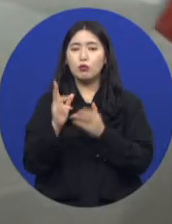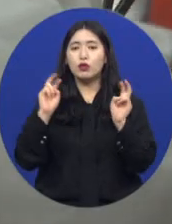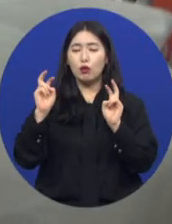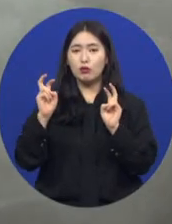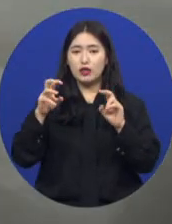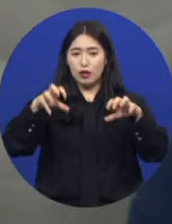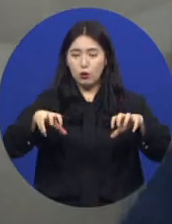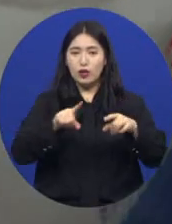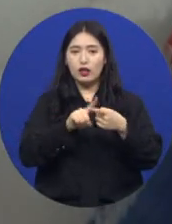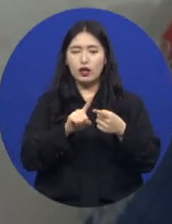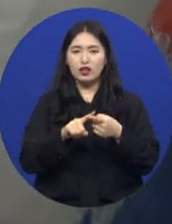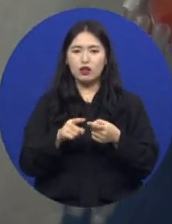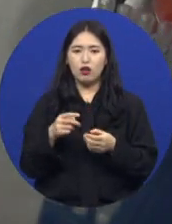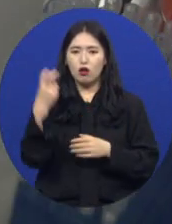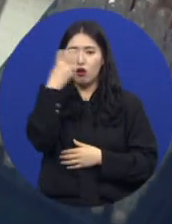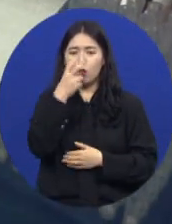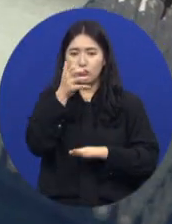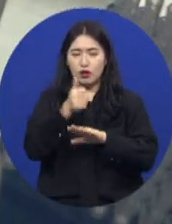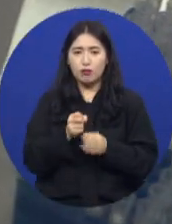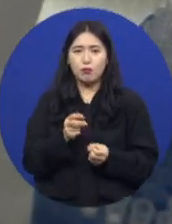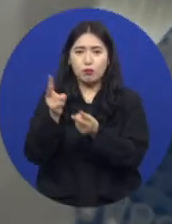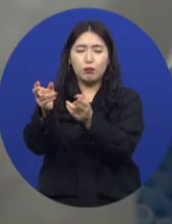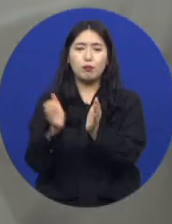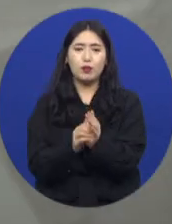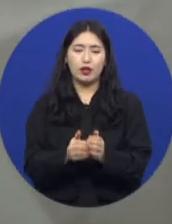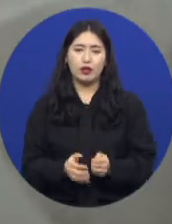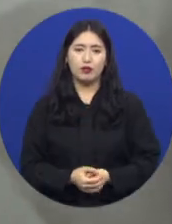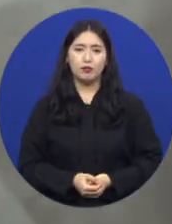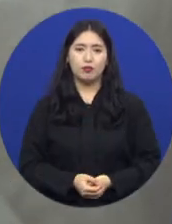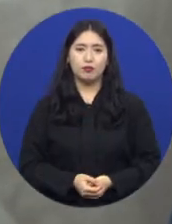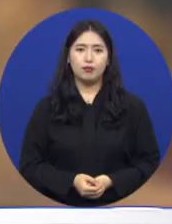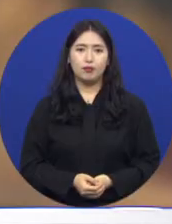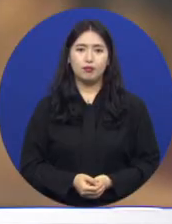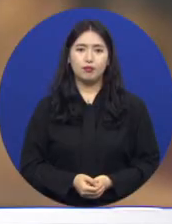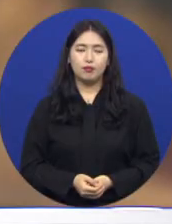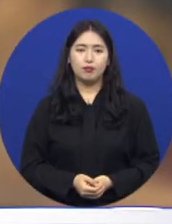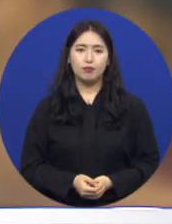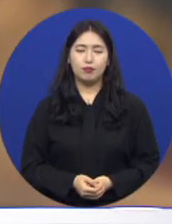검체를 보냈습니다. MBC 뉴스 조인우입니다.